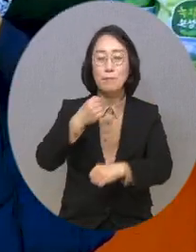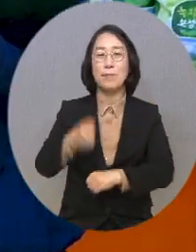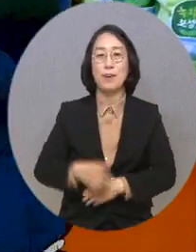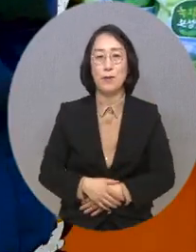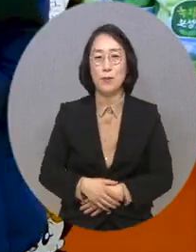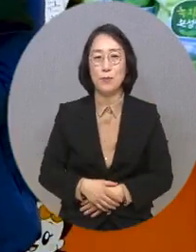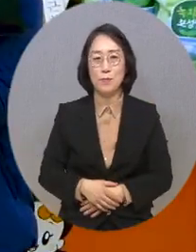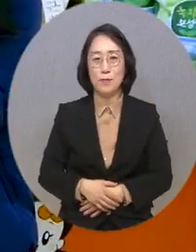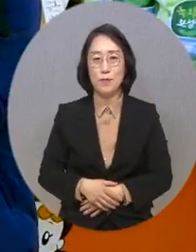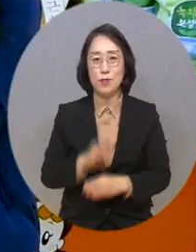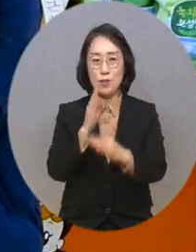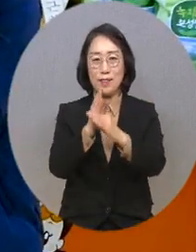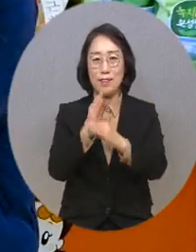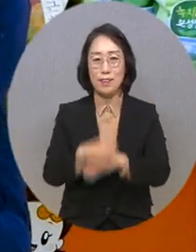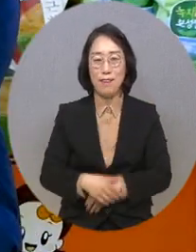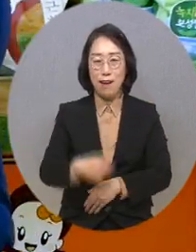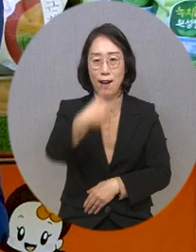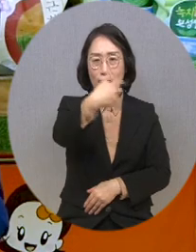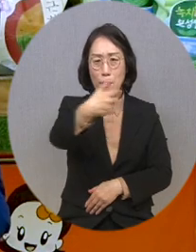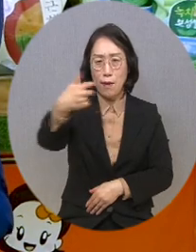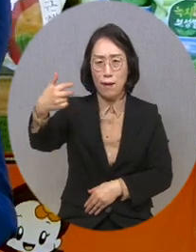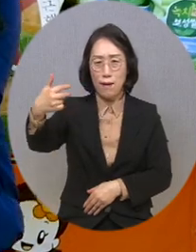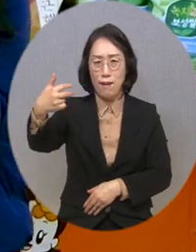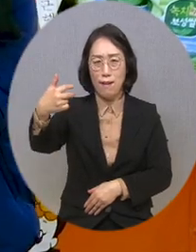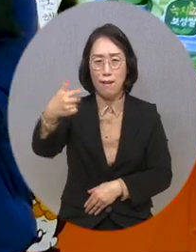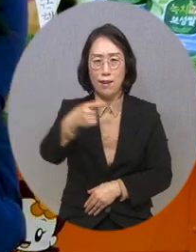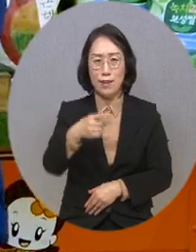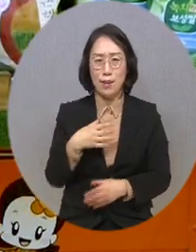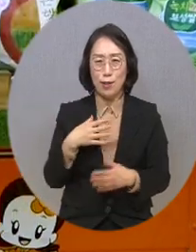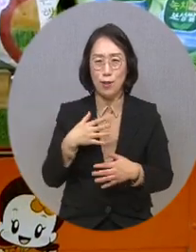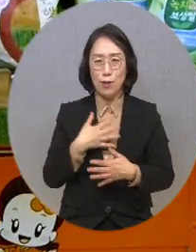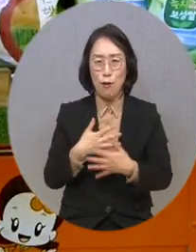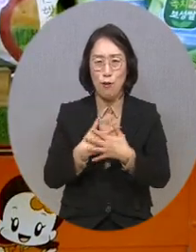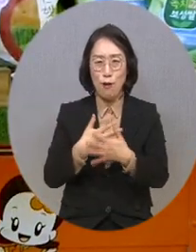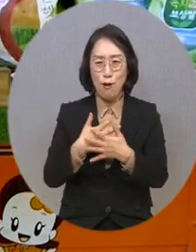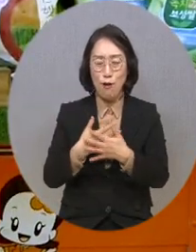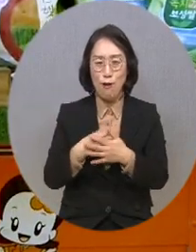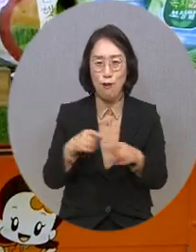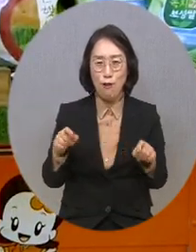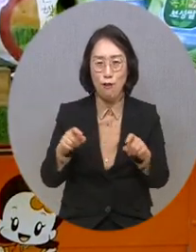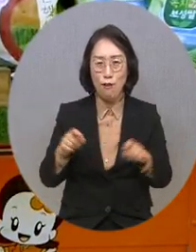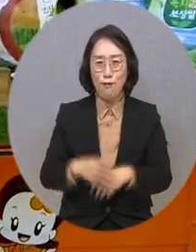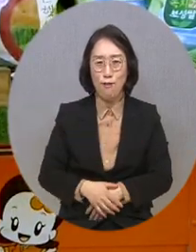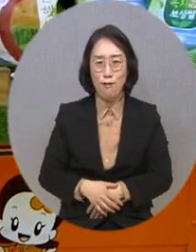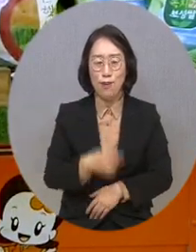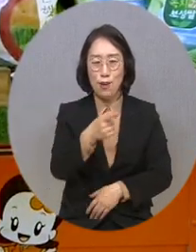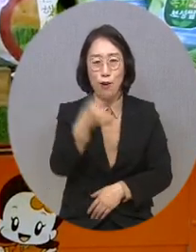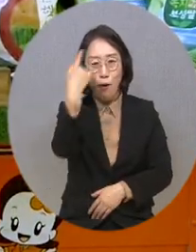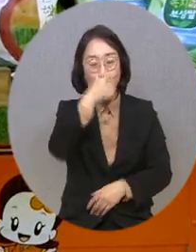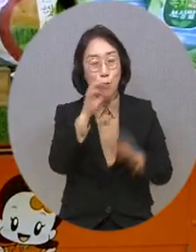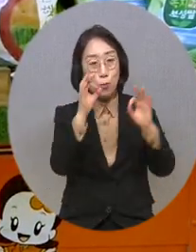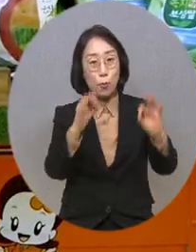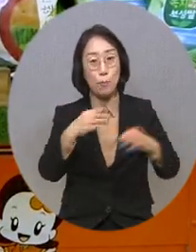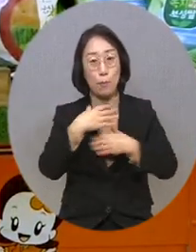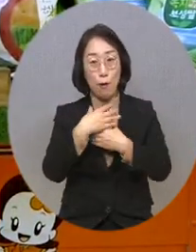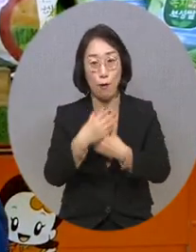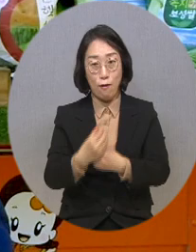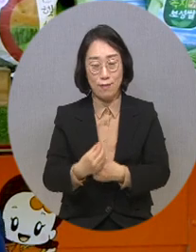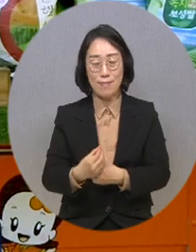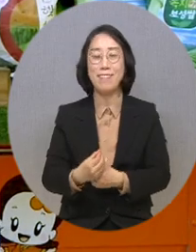딱 가운데. 카메라 있으니까 앞에 있으니까 떨려갖고 말이 안 나올라가네. 제 여기 얼굴을 보면 안 떨릴게요. 아, 편안해지죠?